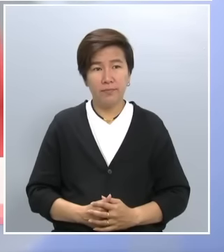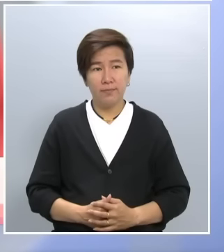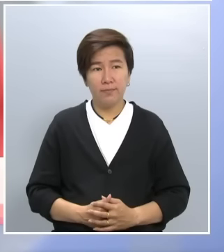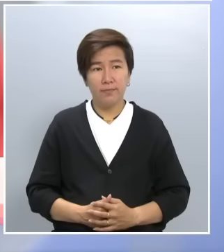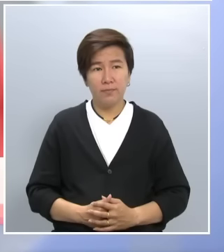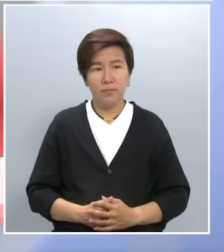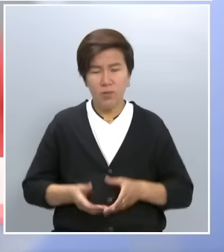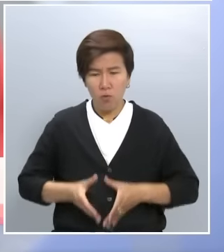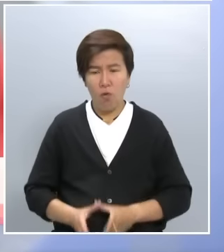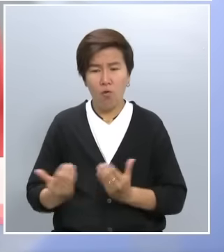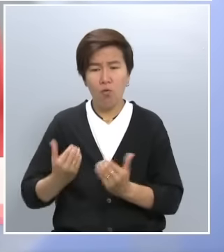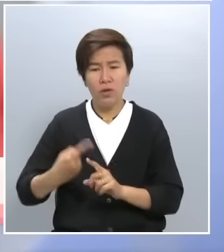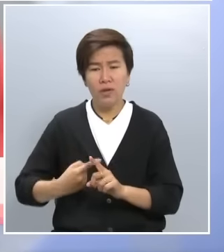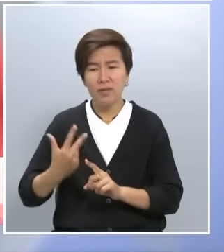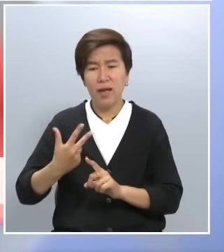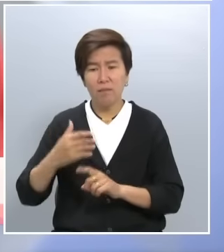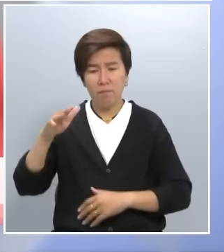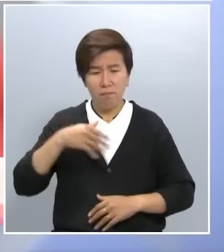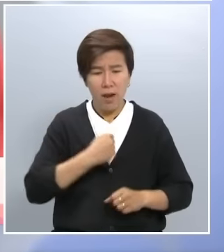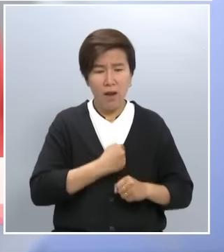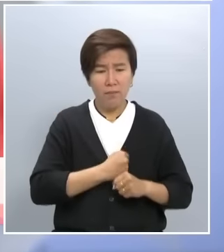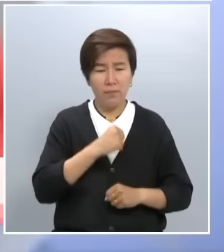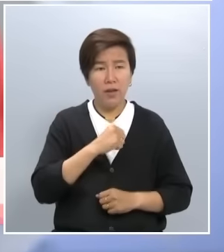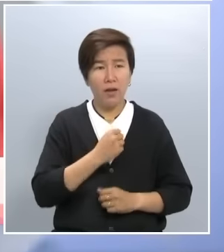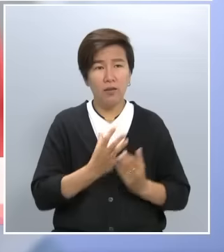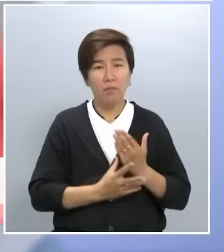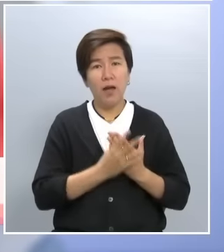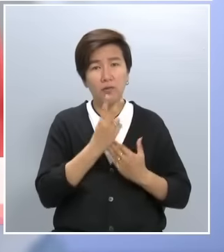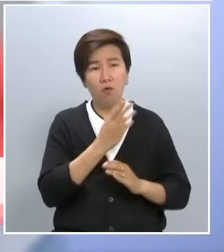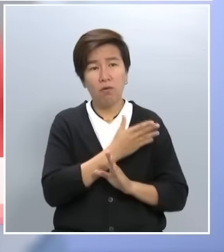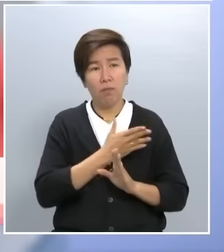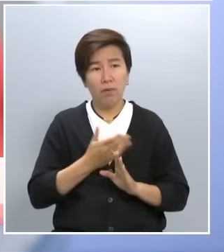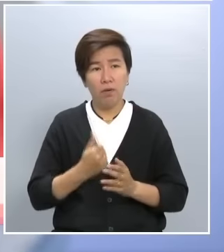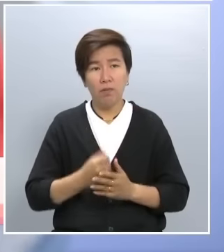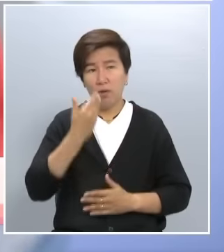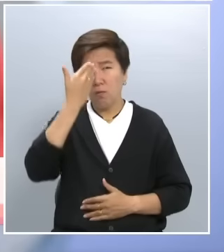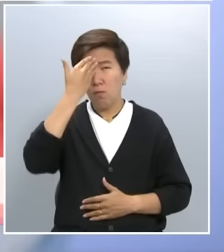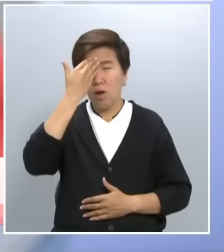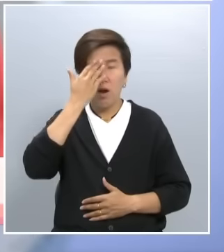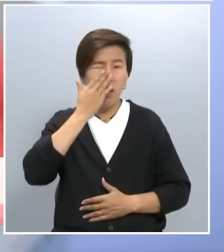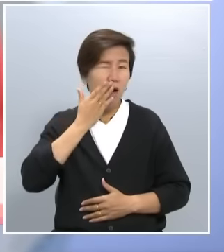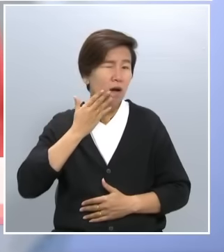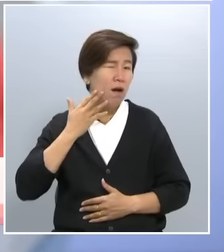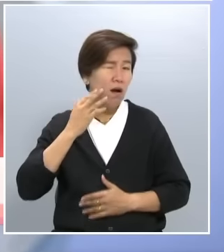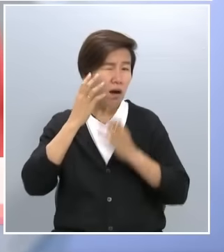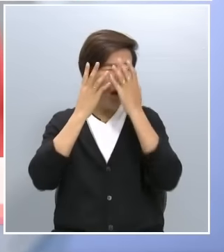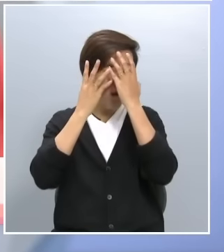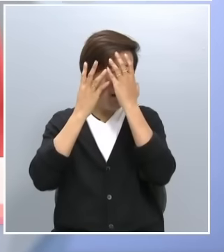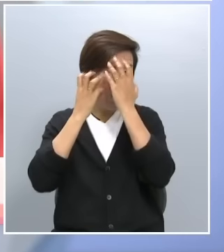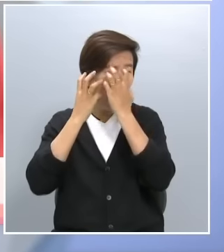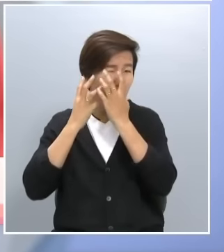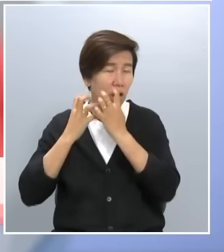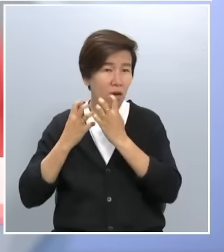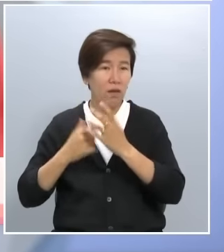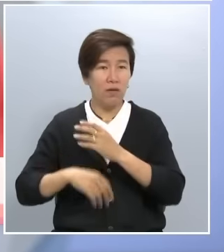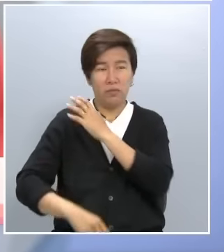เดือนทำงานได้2อาทิตย์เองครับบาดแผลที่ถูกน้ำกรดสาดด้านขวาจะหนักตรงนี้ครับแล้วก็